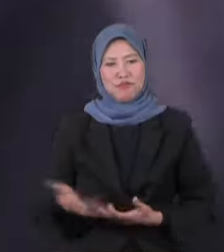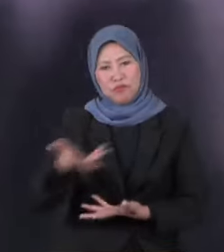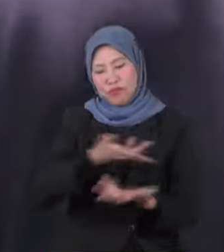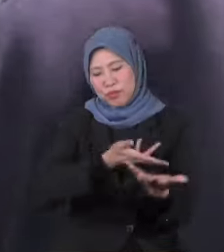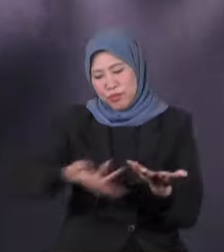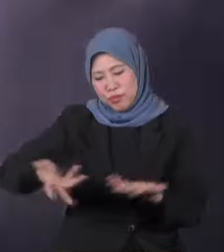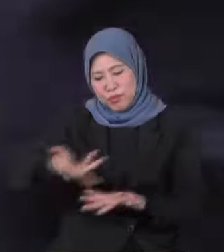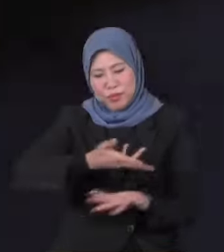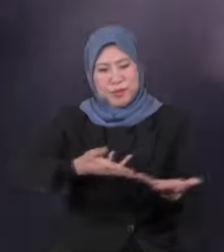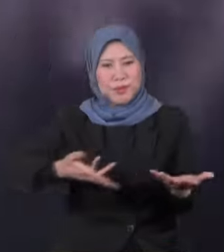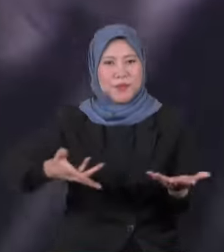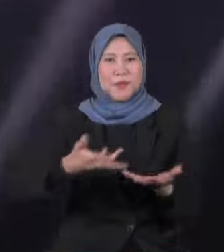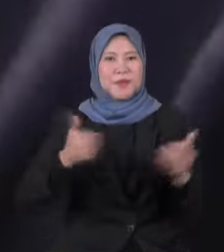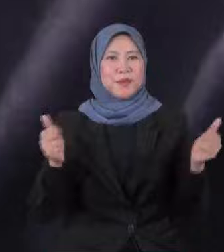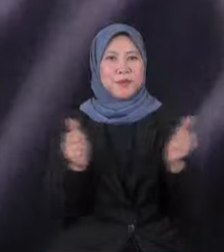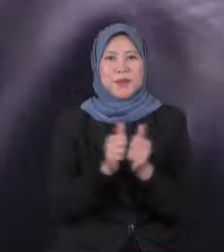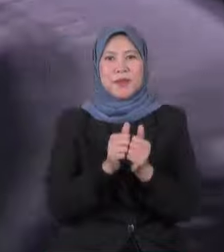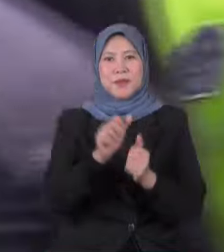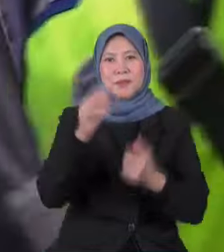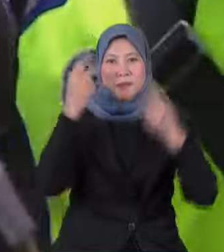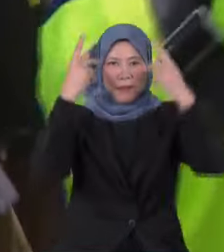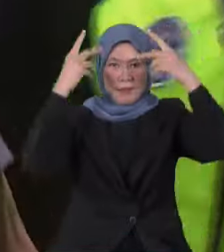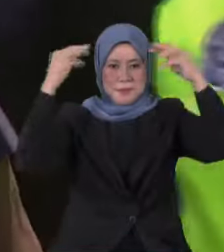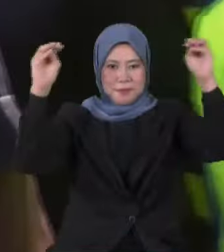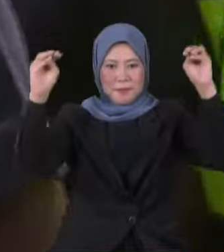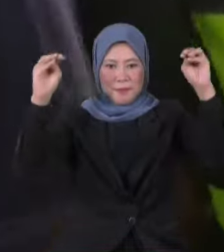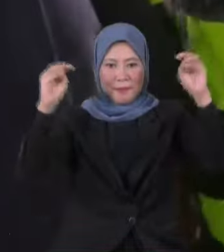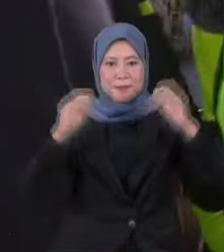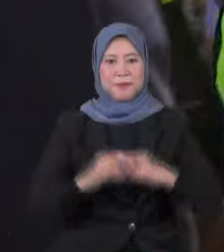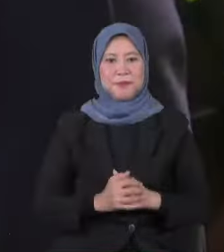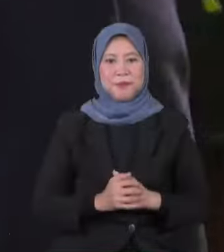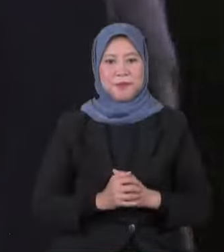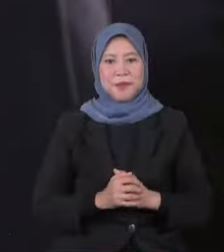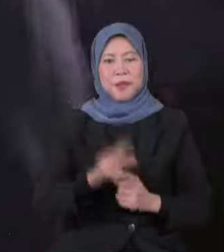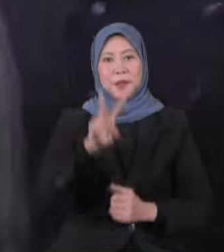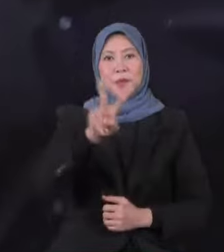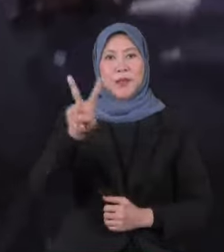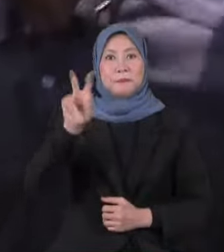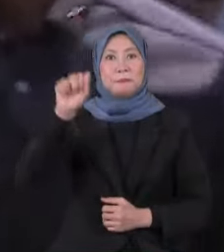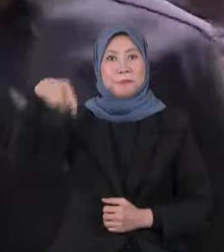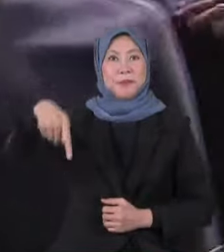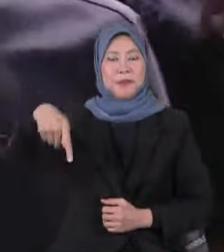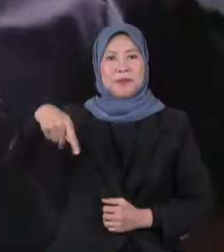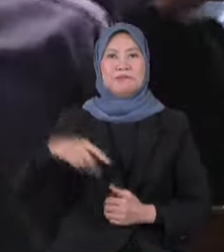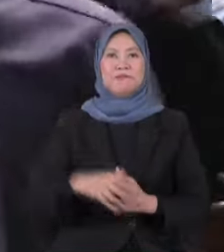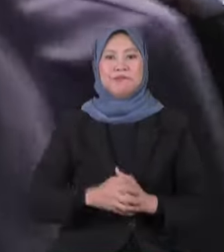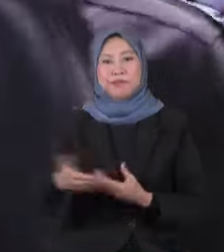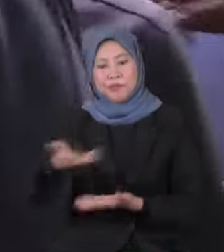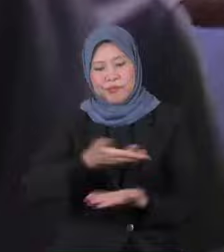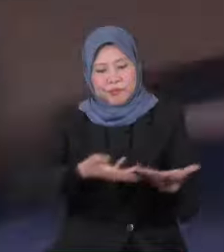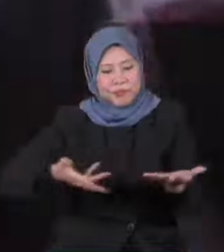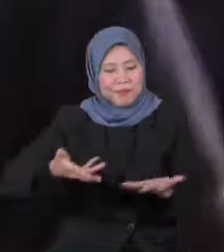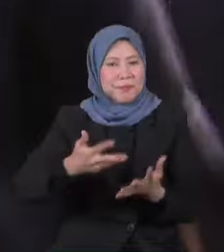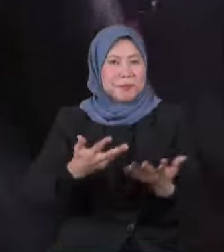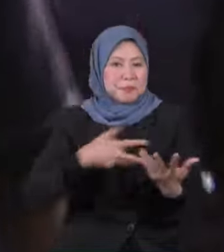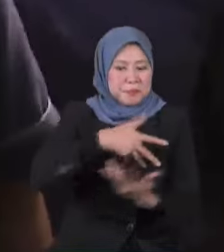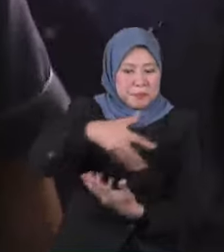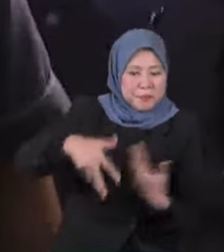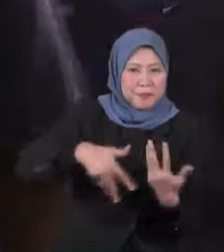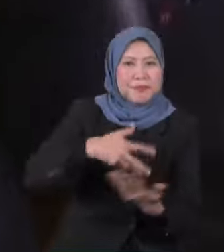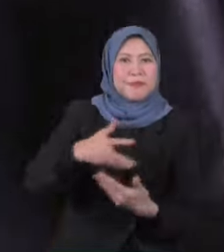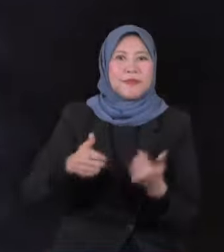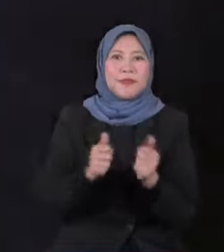mesra bersama dengan Yang Amat Berhormat Perdana Menteri. Div-div kehormat menyantuni warga Melaka